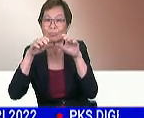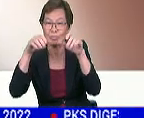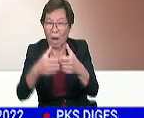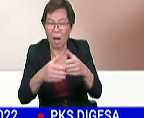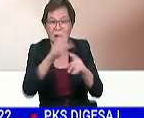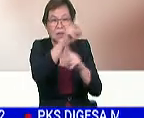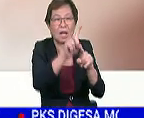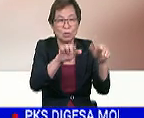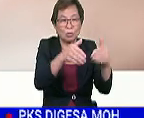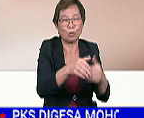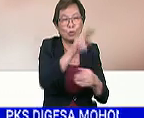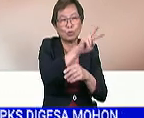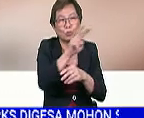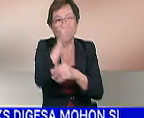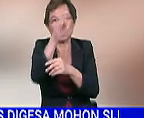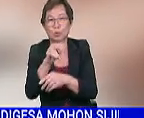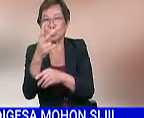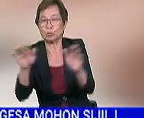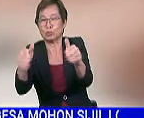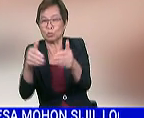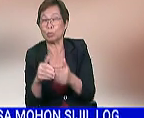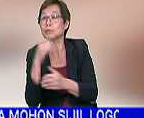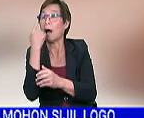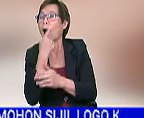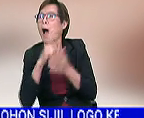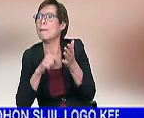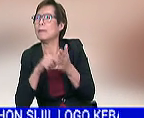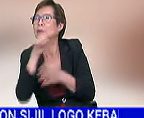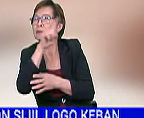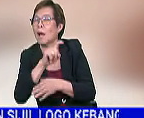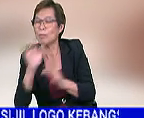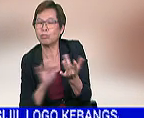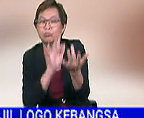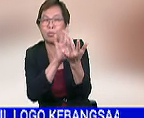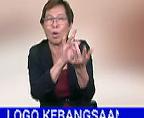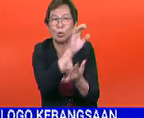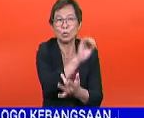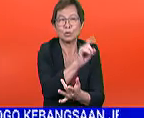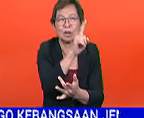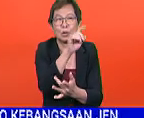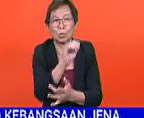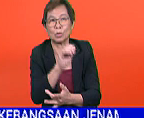pendaftaran ialah pada 22 Februari ini sebarang pertanyaan boleh menghubungi talian